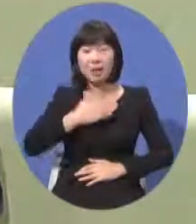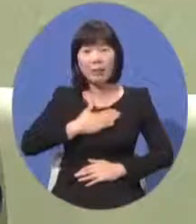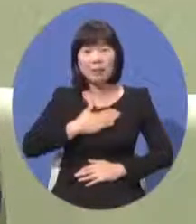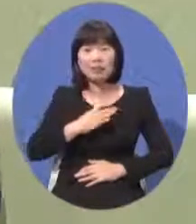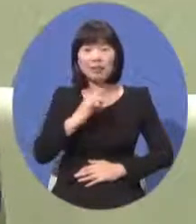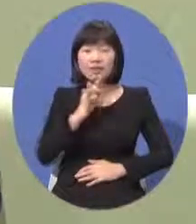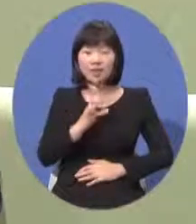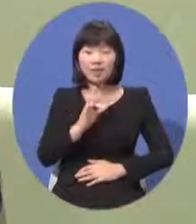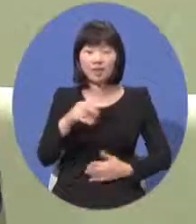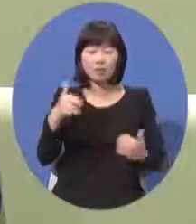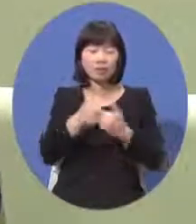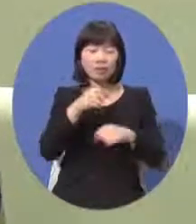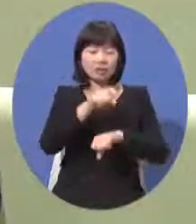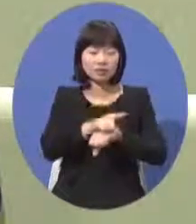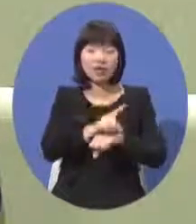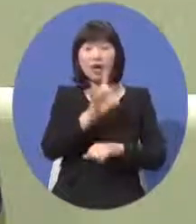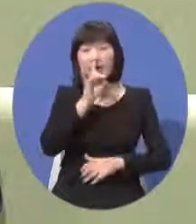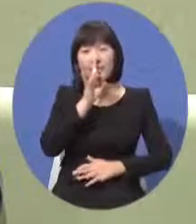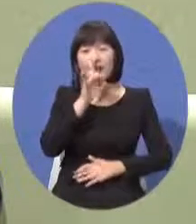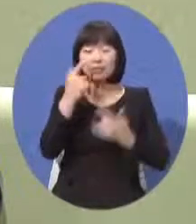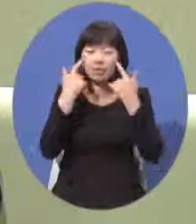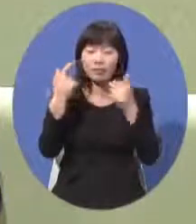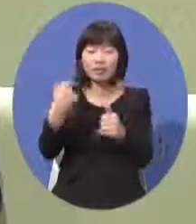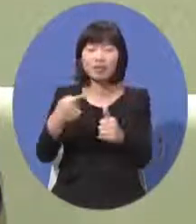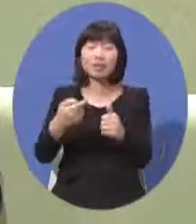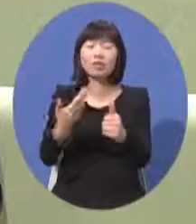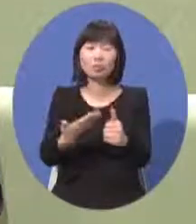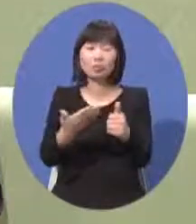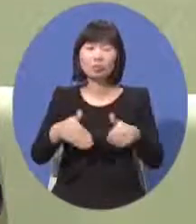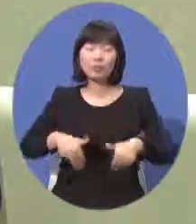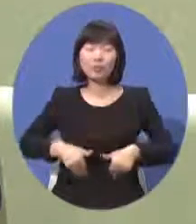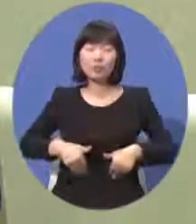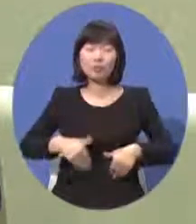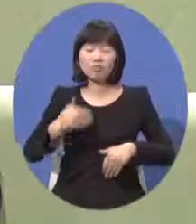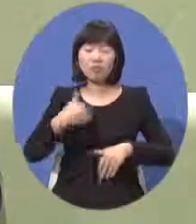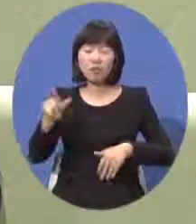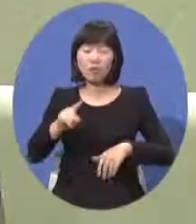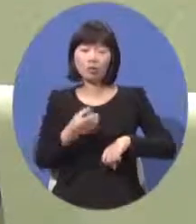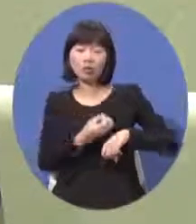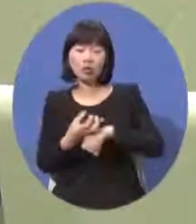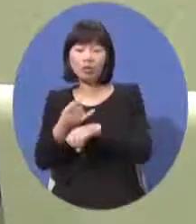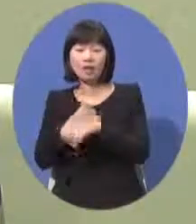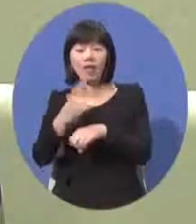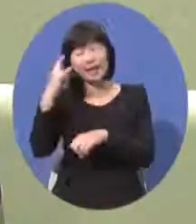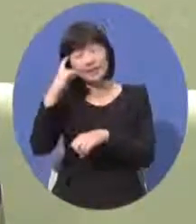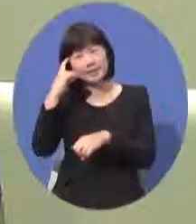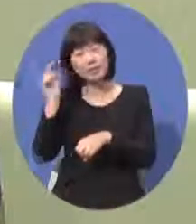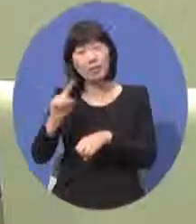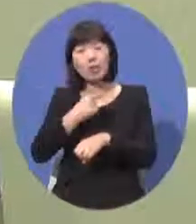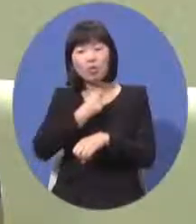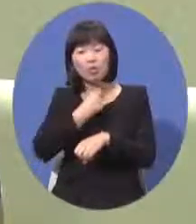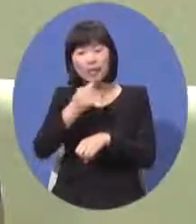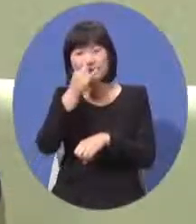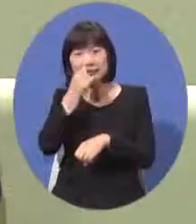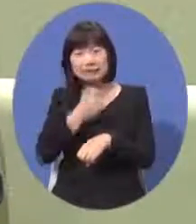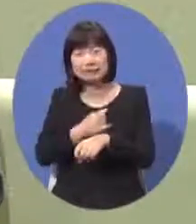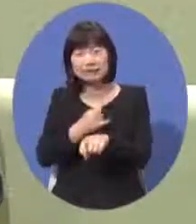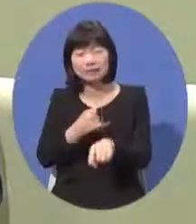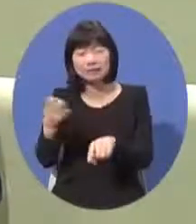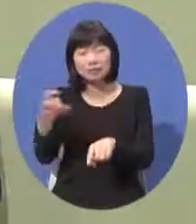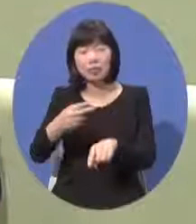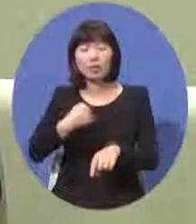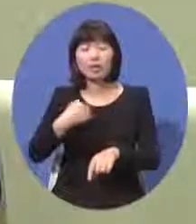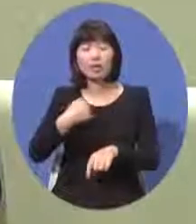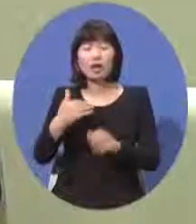단 공격적이어서는 안 된다는 걸 분명히 가르쳐 주셔야 되고요. 네. 내가 뭘 전달해야 될지. 뭘 원하는 건지 또